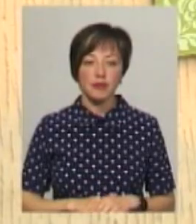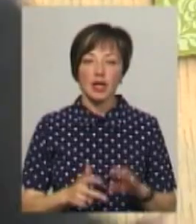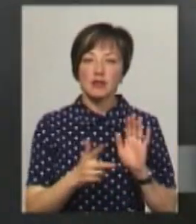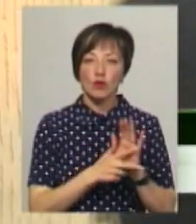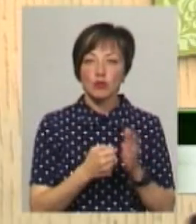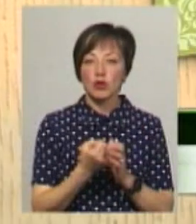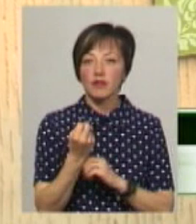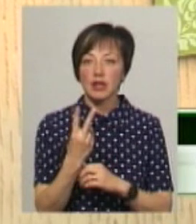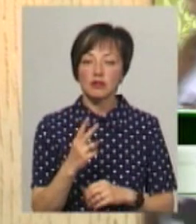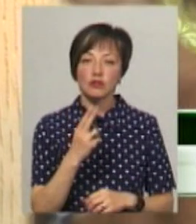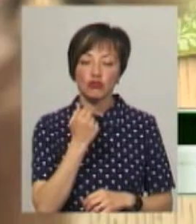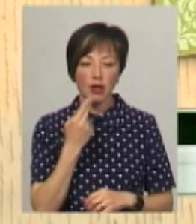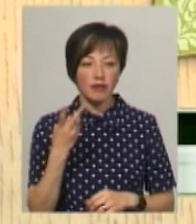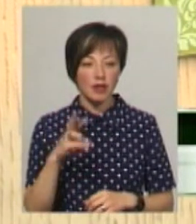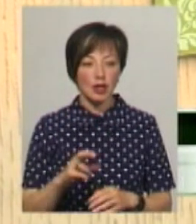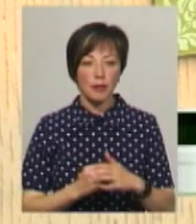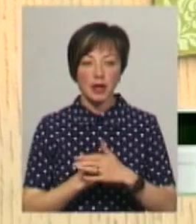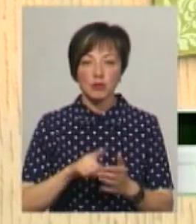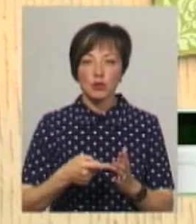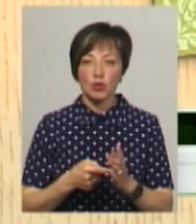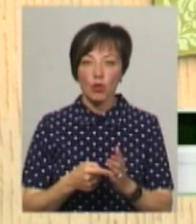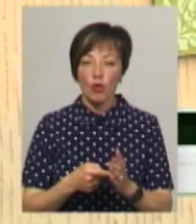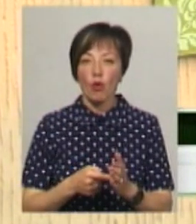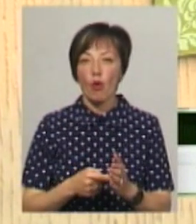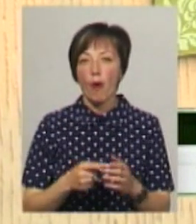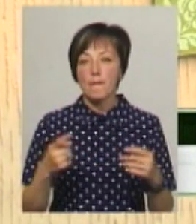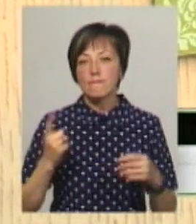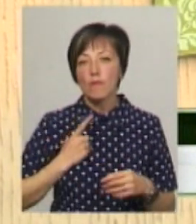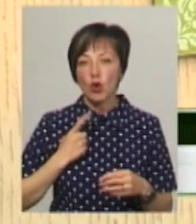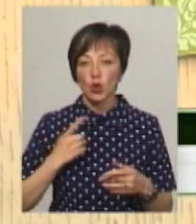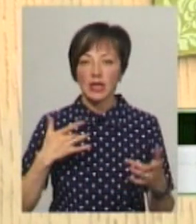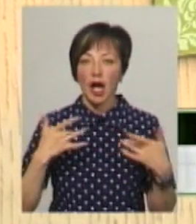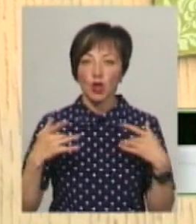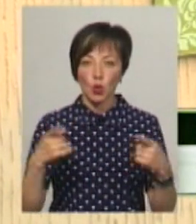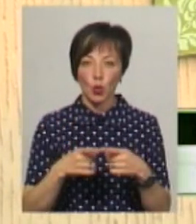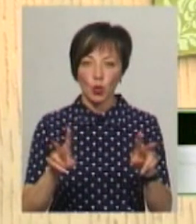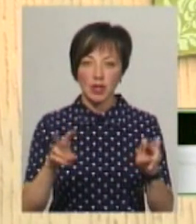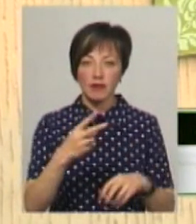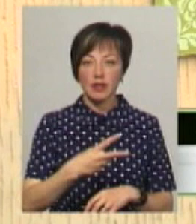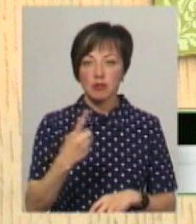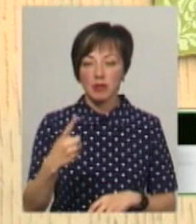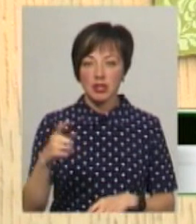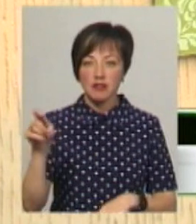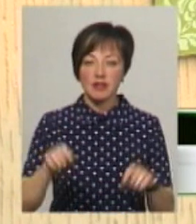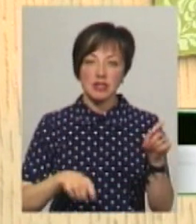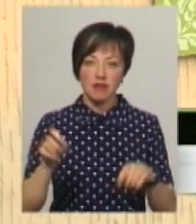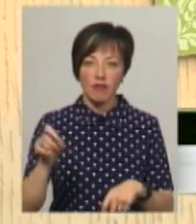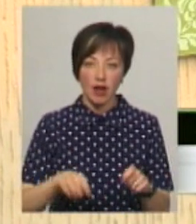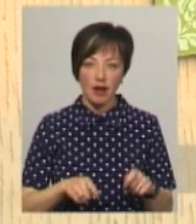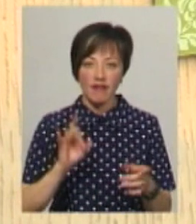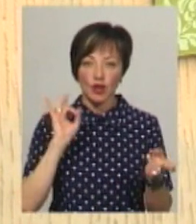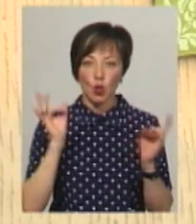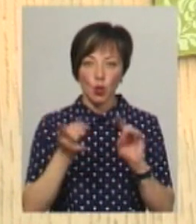8 по 12 червня на базі Хмельницького міського монотеатру «КУТ» відбудеться 21-й міжнародний фестиваль моновистав